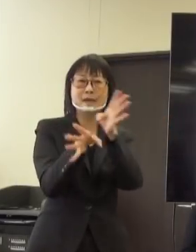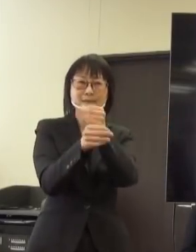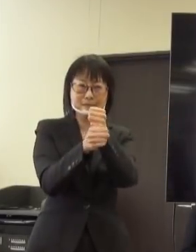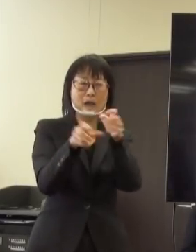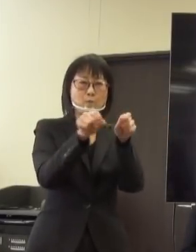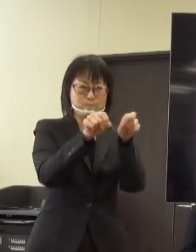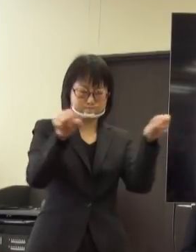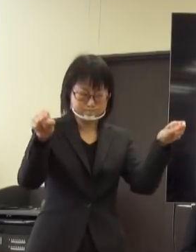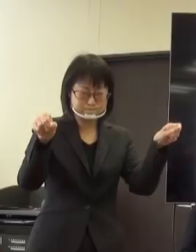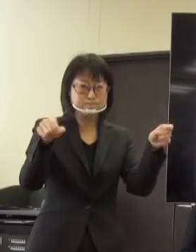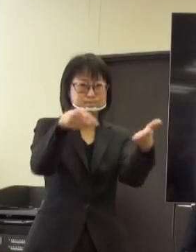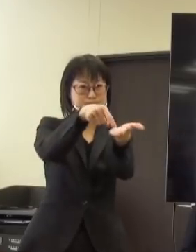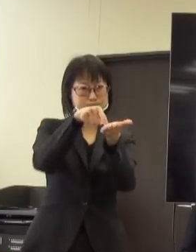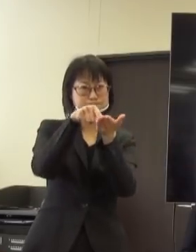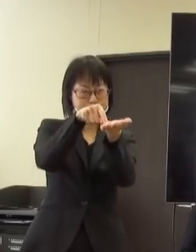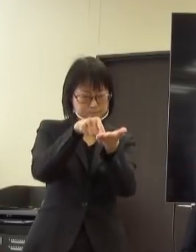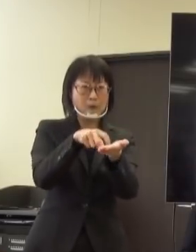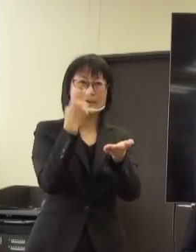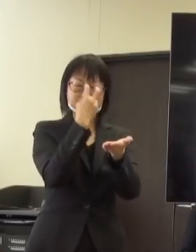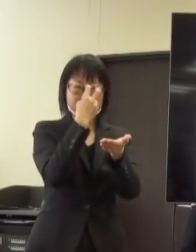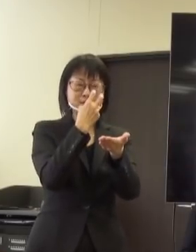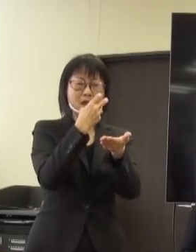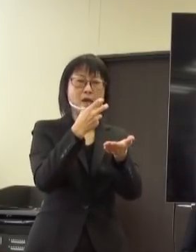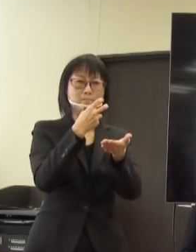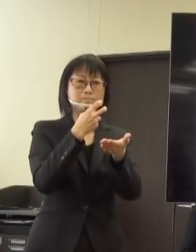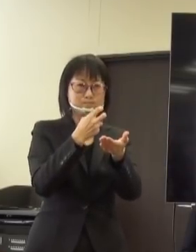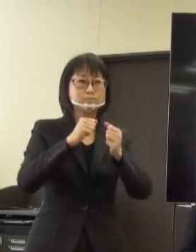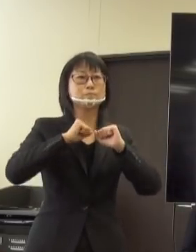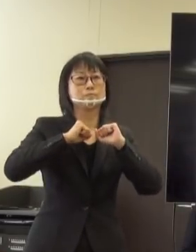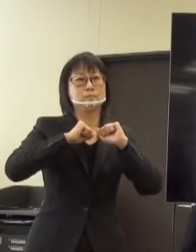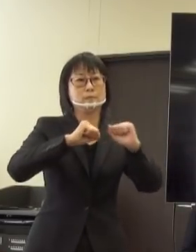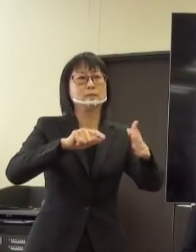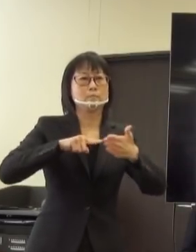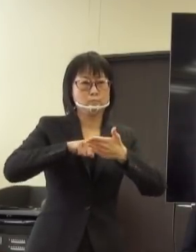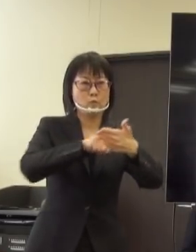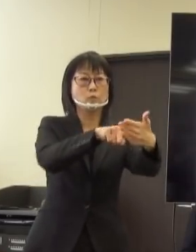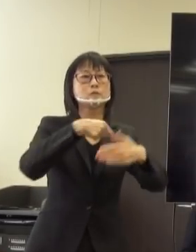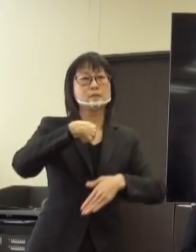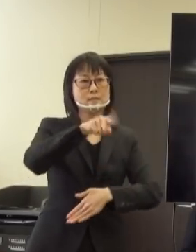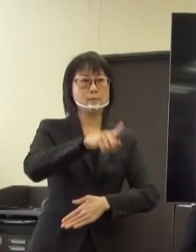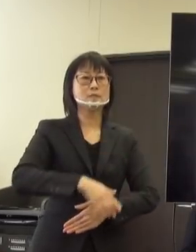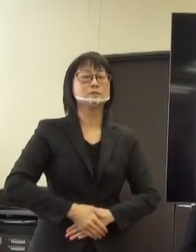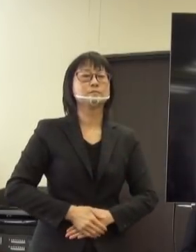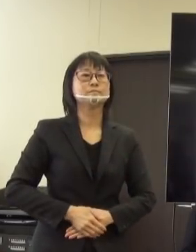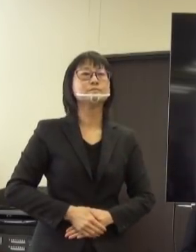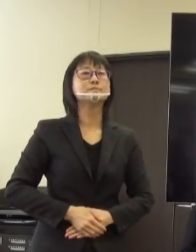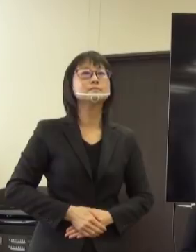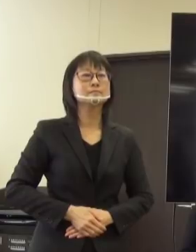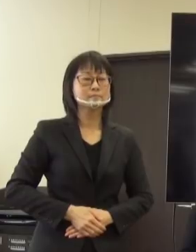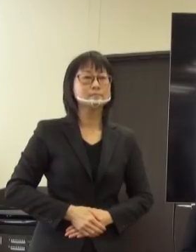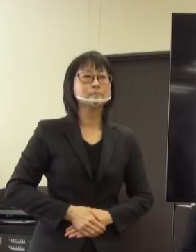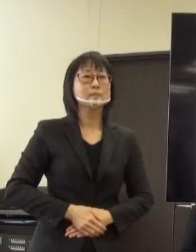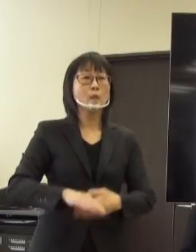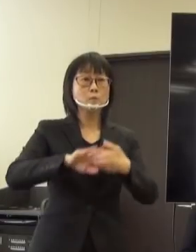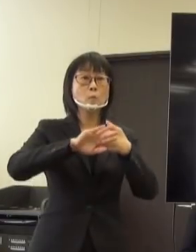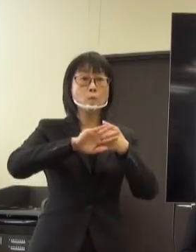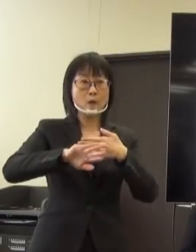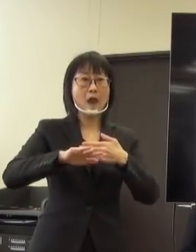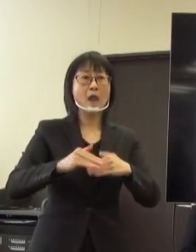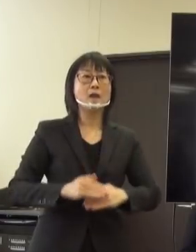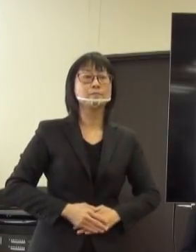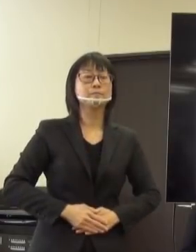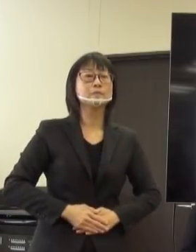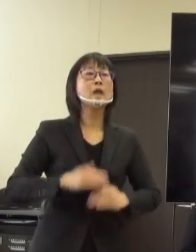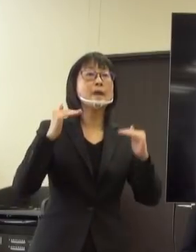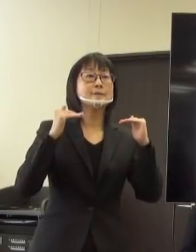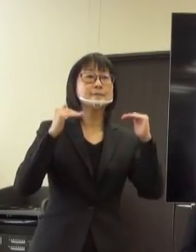います。でその他4点目、その他でありますが、成人式であります。こちらはですね、